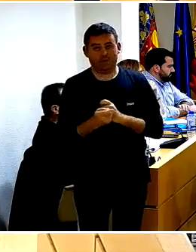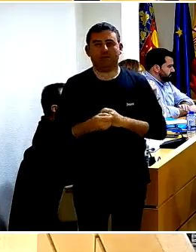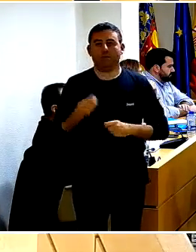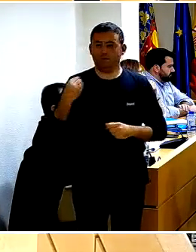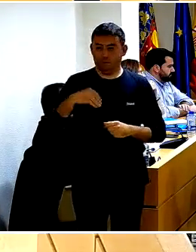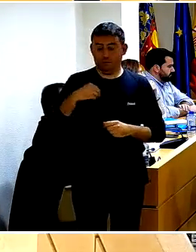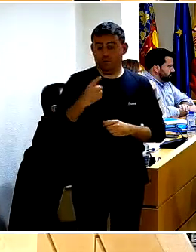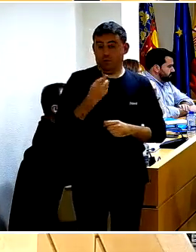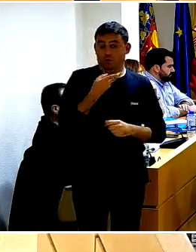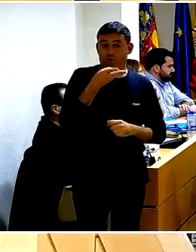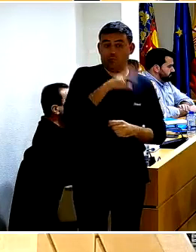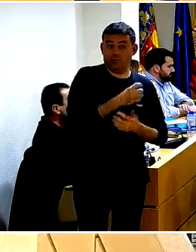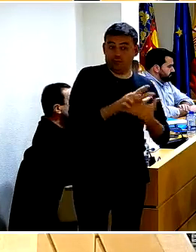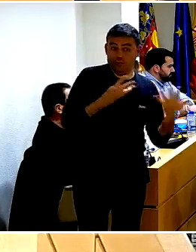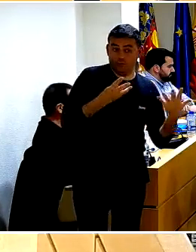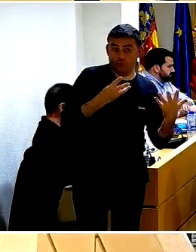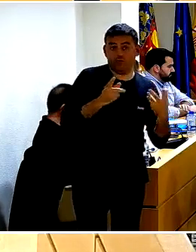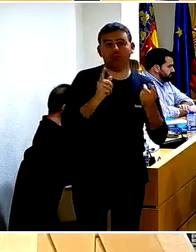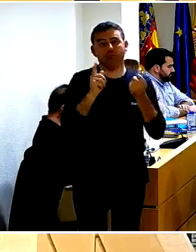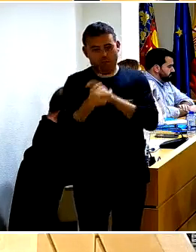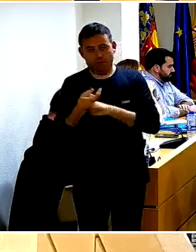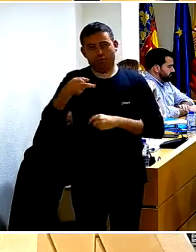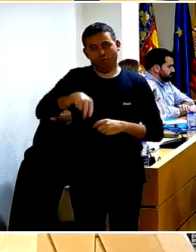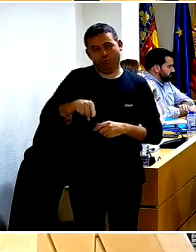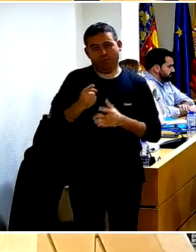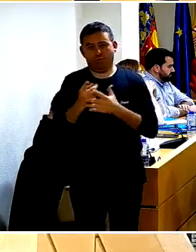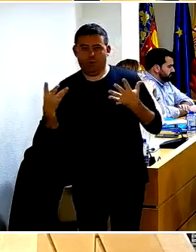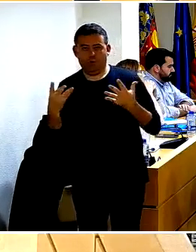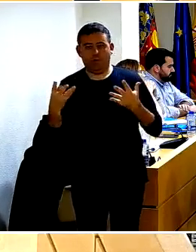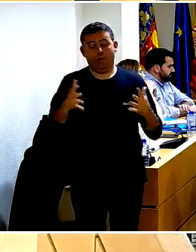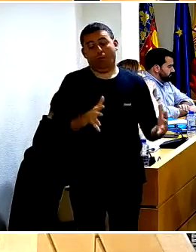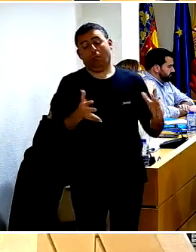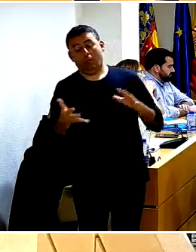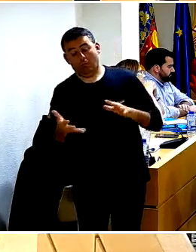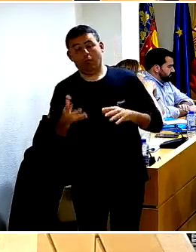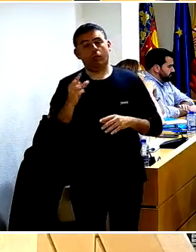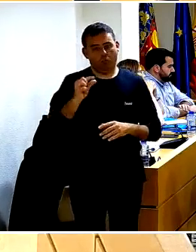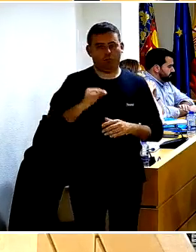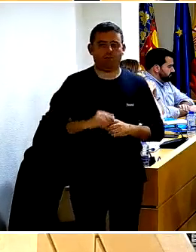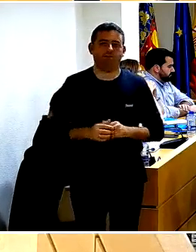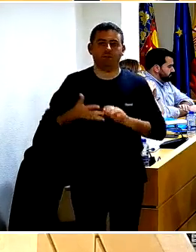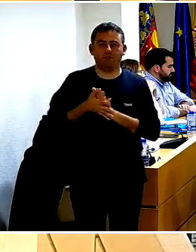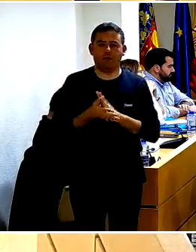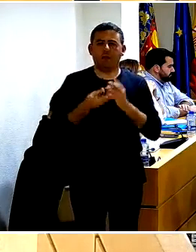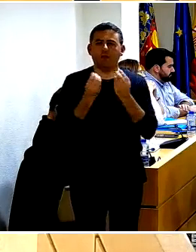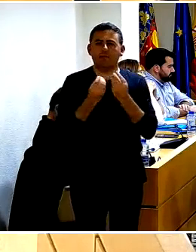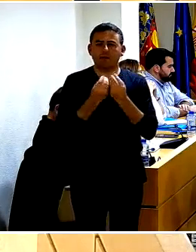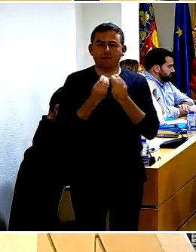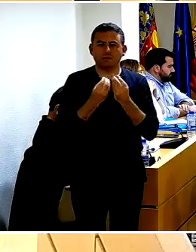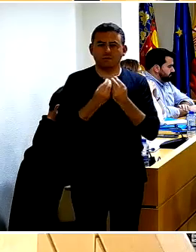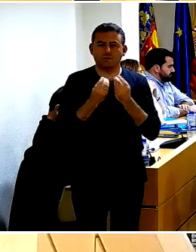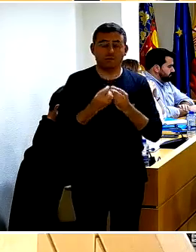2019. I aquesta ampliació, el que utilitzem les dades del 2018 o del 2019 reals, són les que